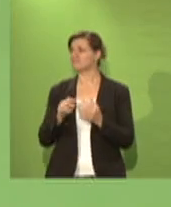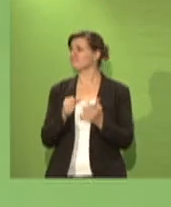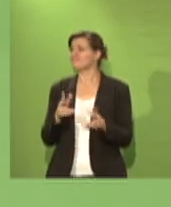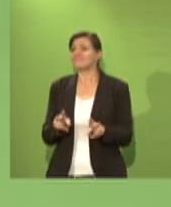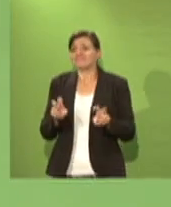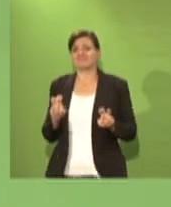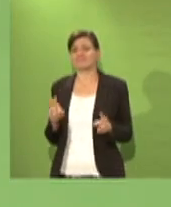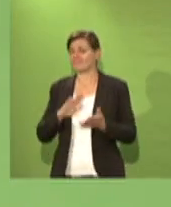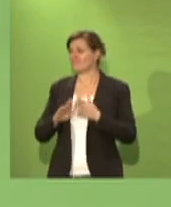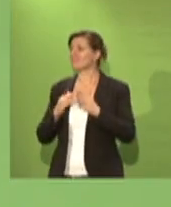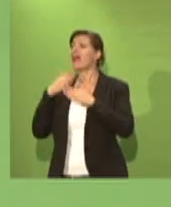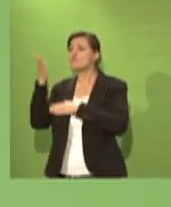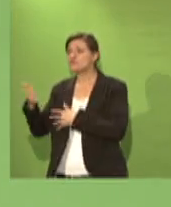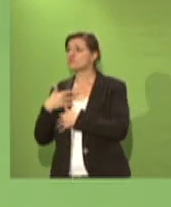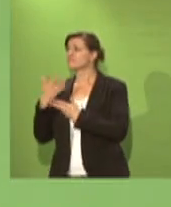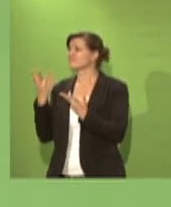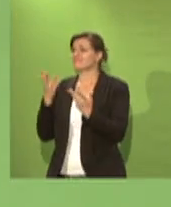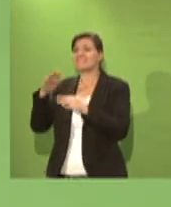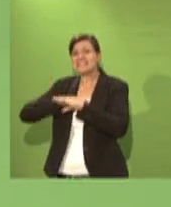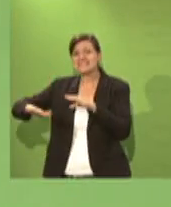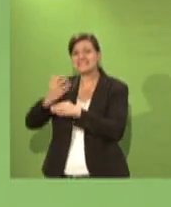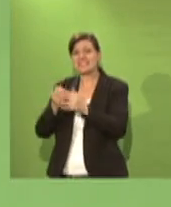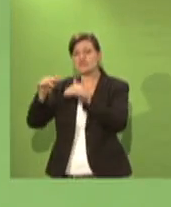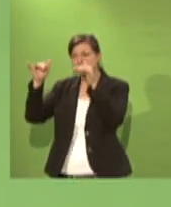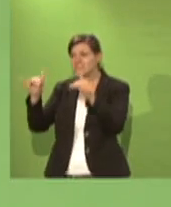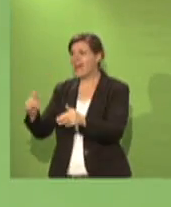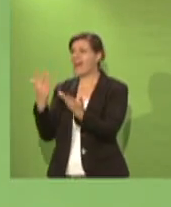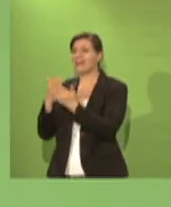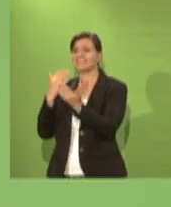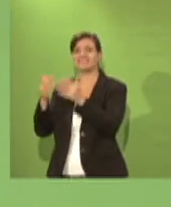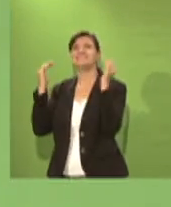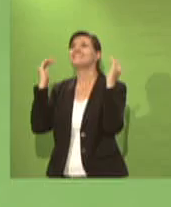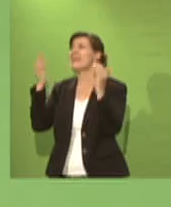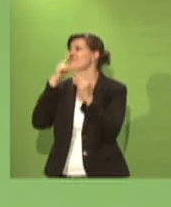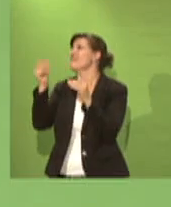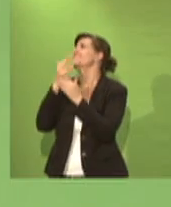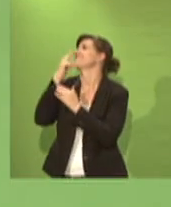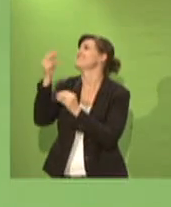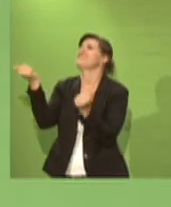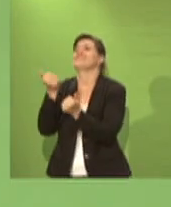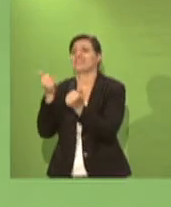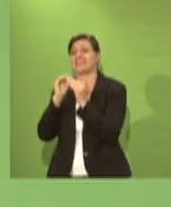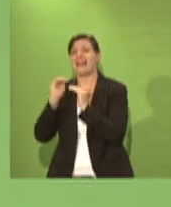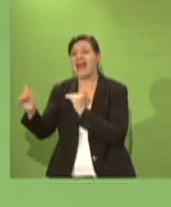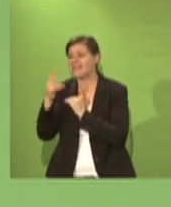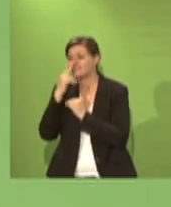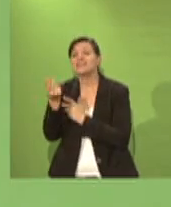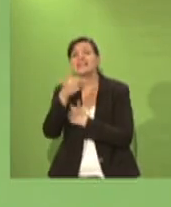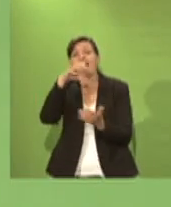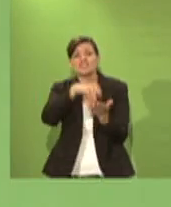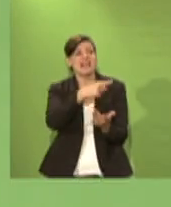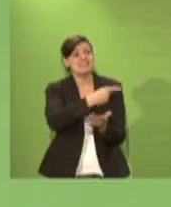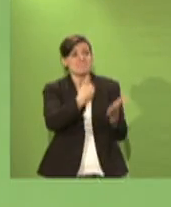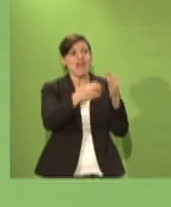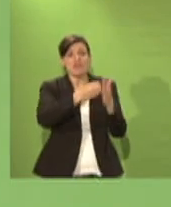man nah ist an Himmel und Erde. Und das sind Sachen, da beneide ich euch nicht um die Stadt, auch wenn ihr mehr habt an